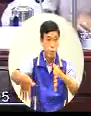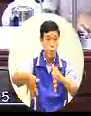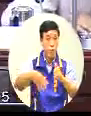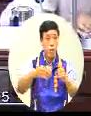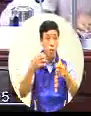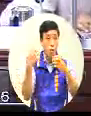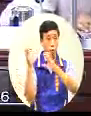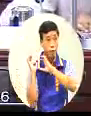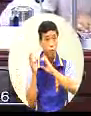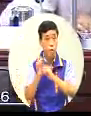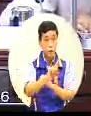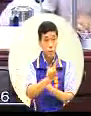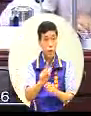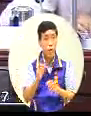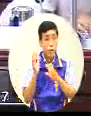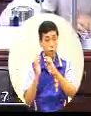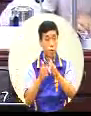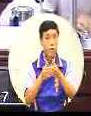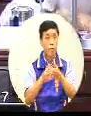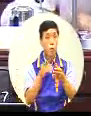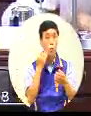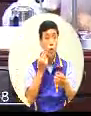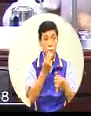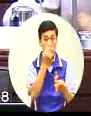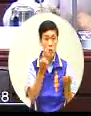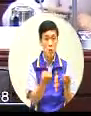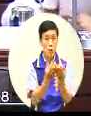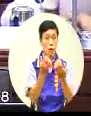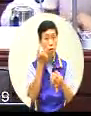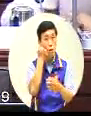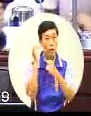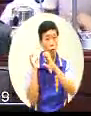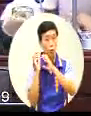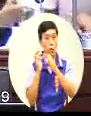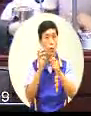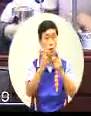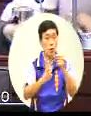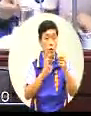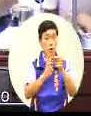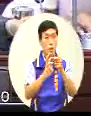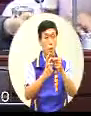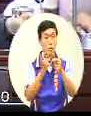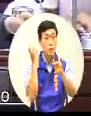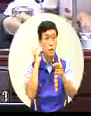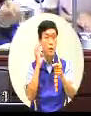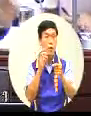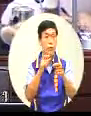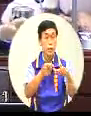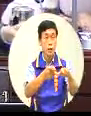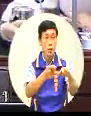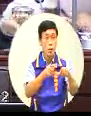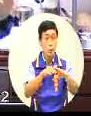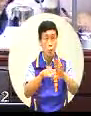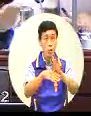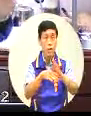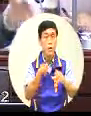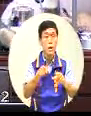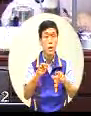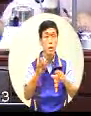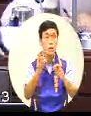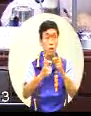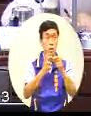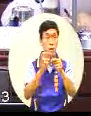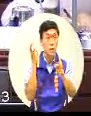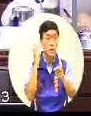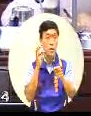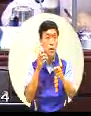发生气爆的事情，谁要承担？三十年前，那个公文包括三十年前，他敢知